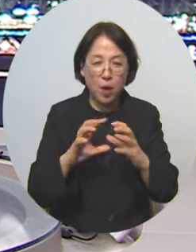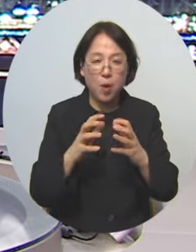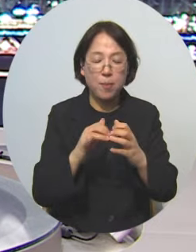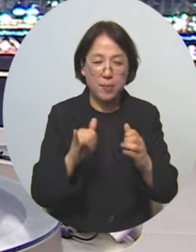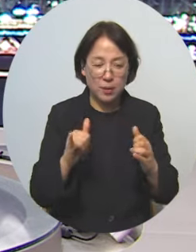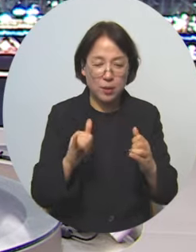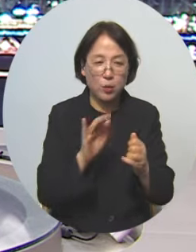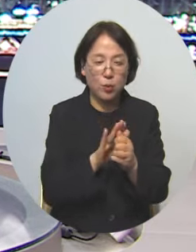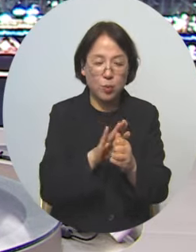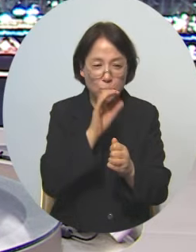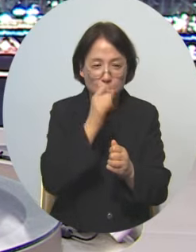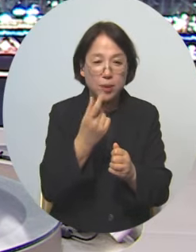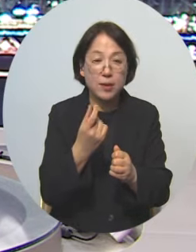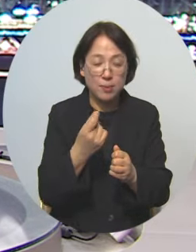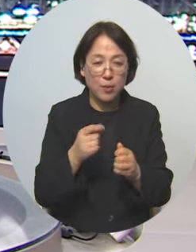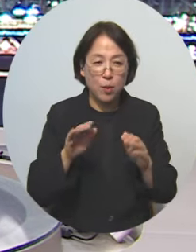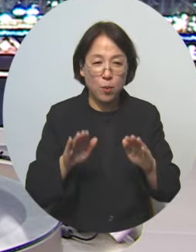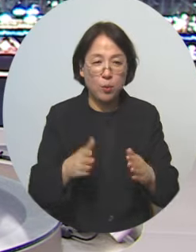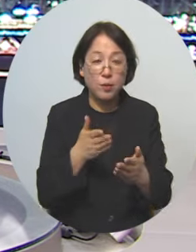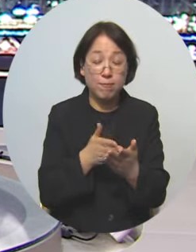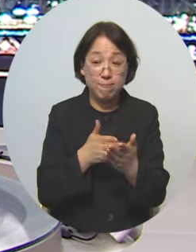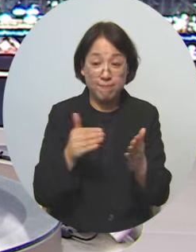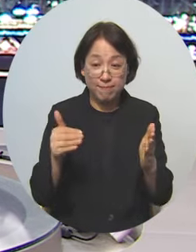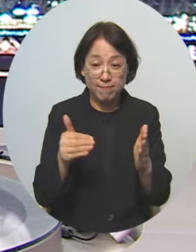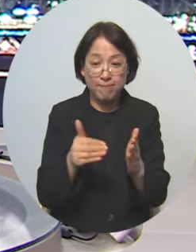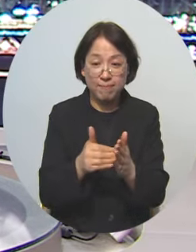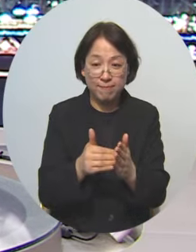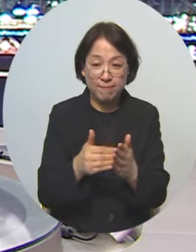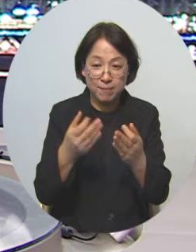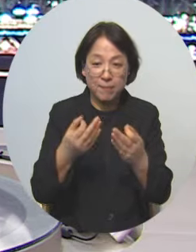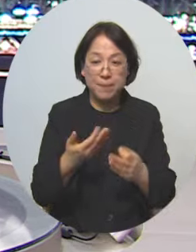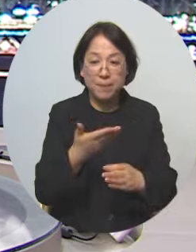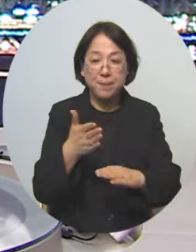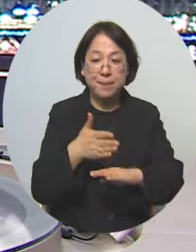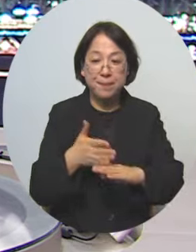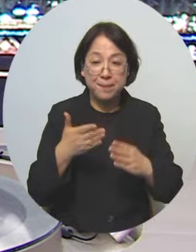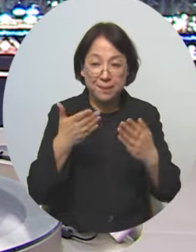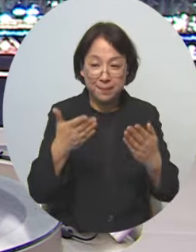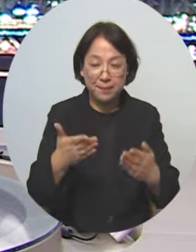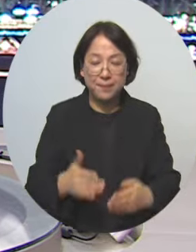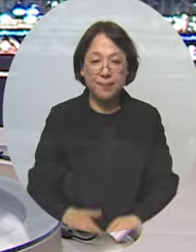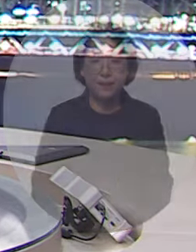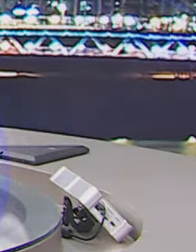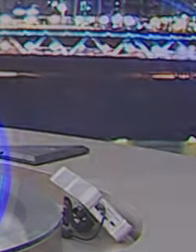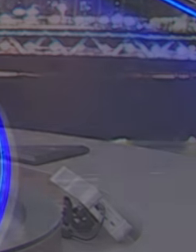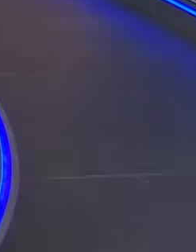싶습니다. KTV 대한뉴스 오늘 저희가 준비한 소식은 여기까지입니다. 시청해주신 여러분 고맙습니다.